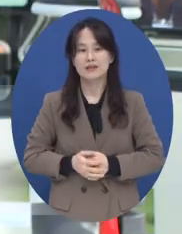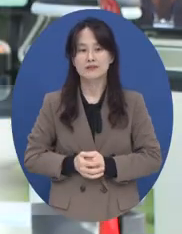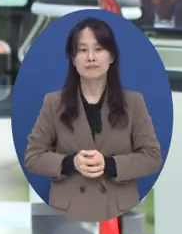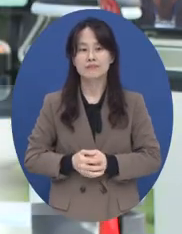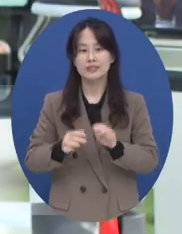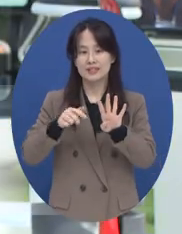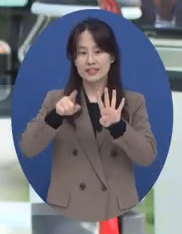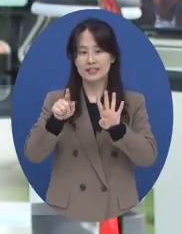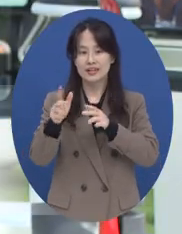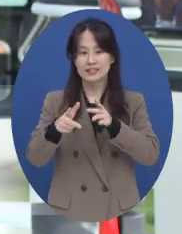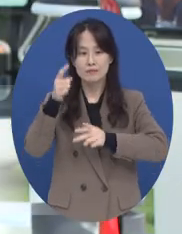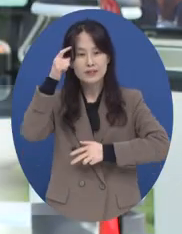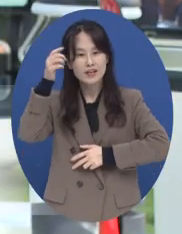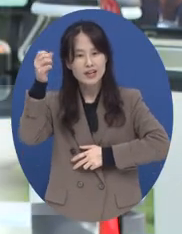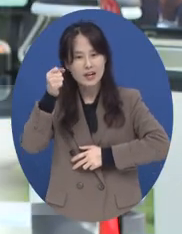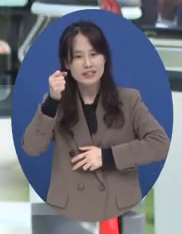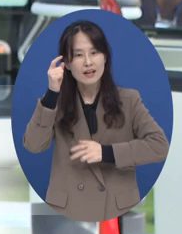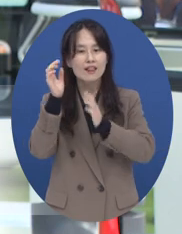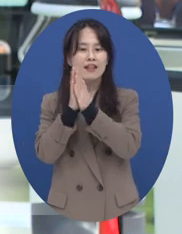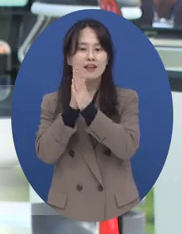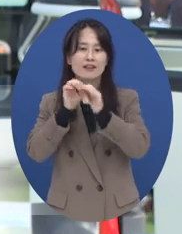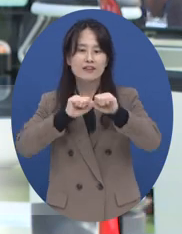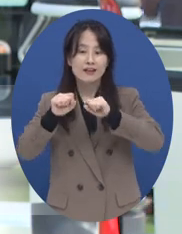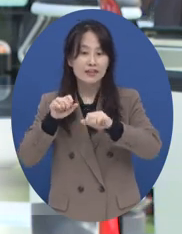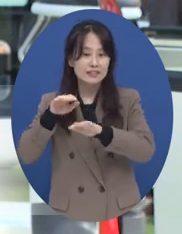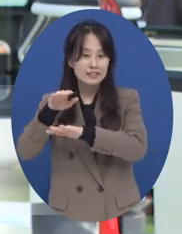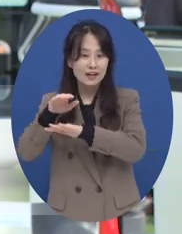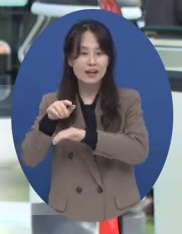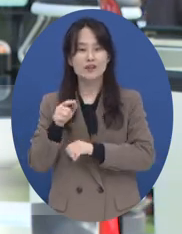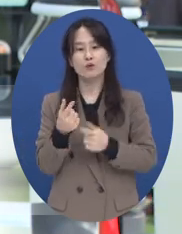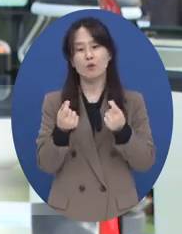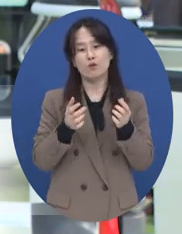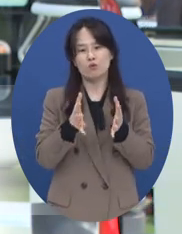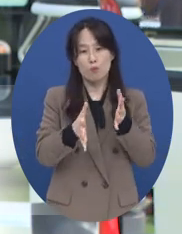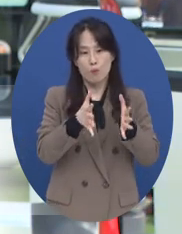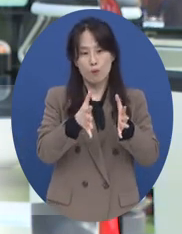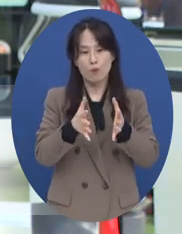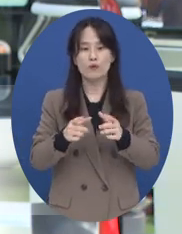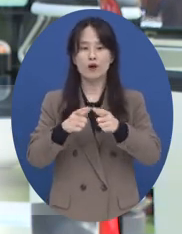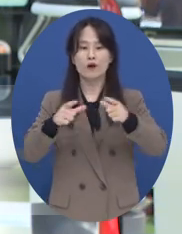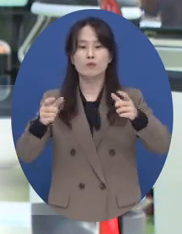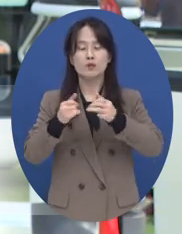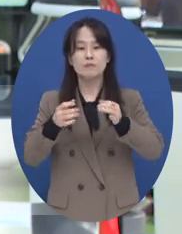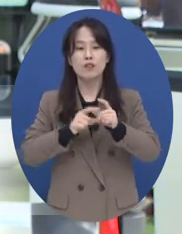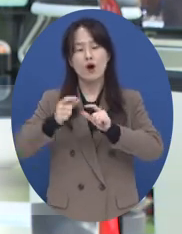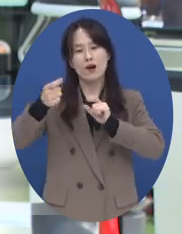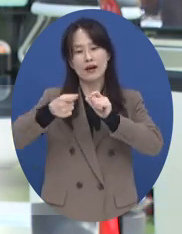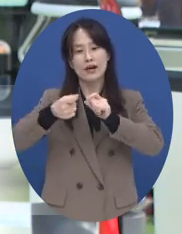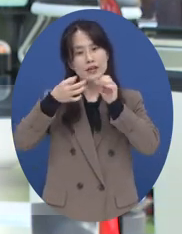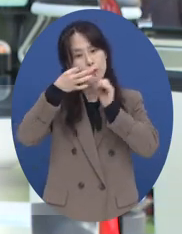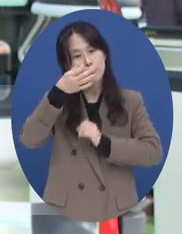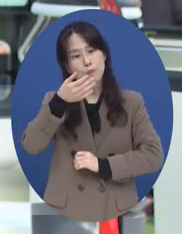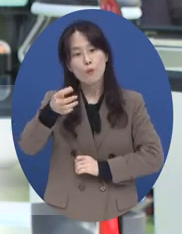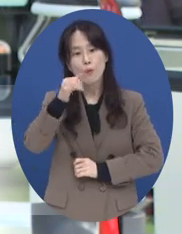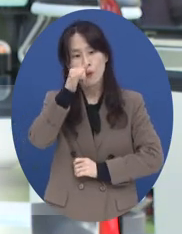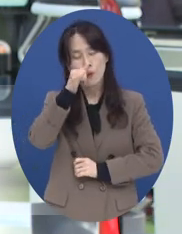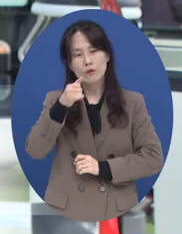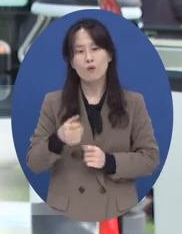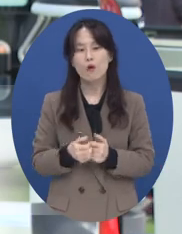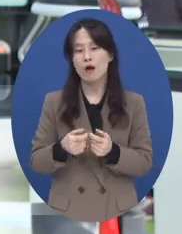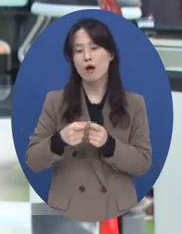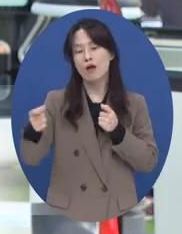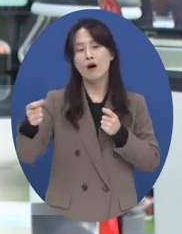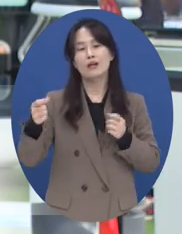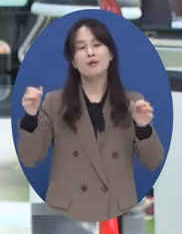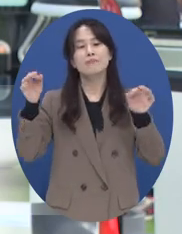개념을 갖고 있는 자율주행 차나 이런 로봇들을 일반인들에게 더 가까이 보여줄 수 있고 그들이 거리감을 없앨